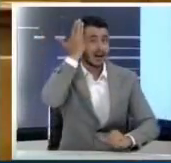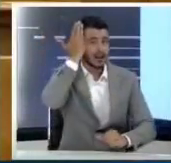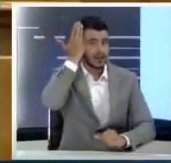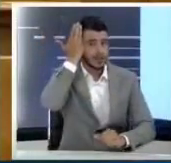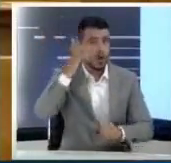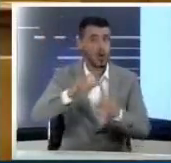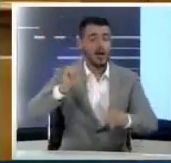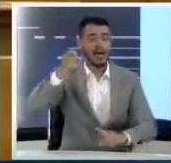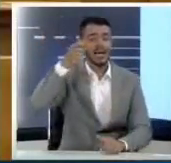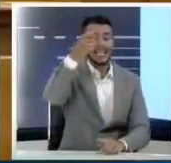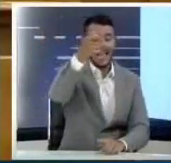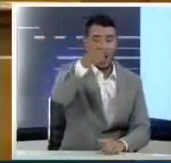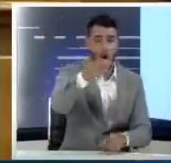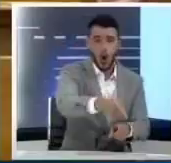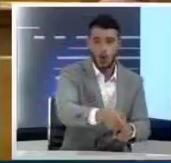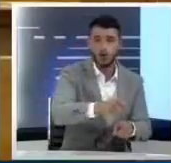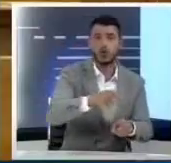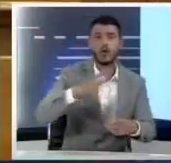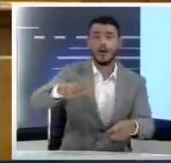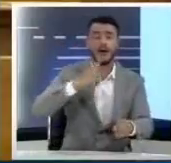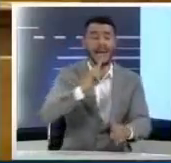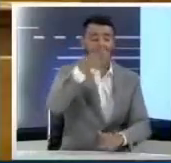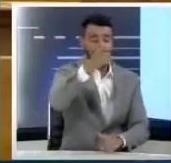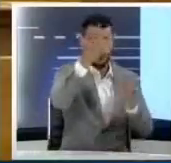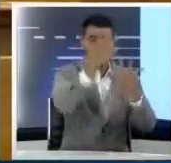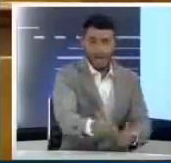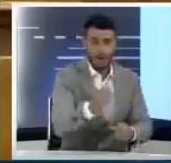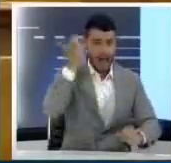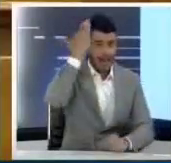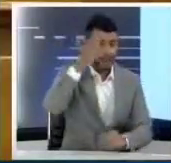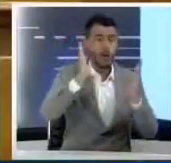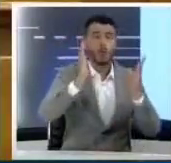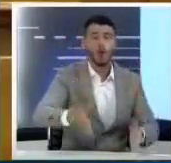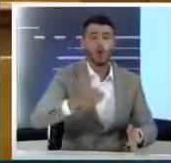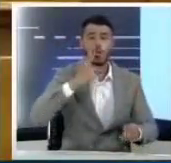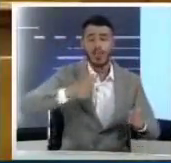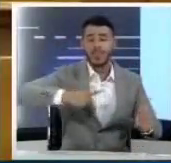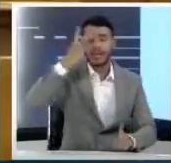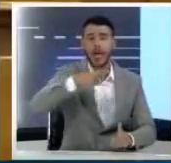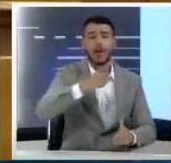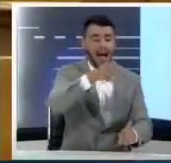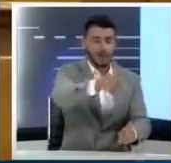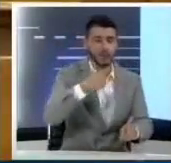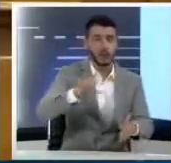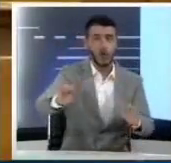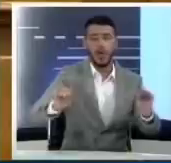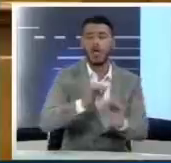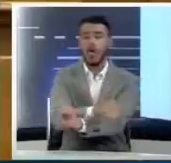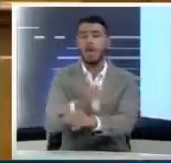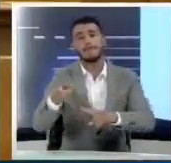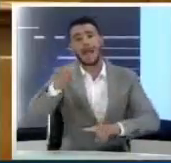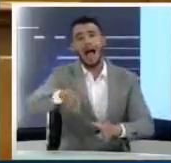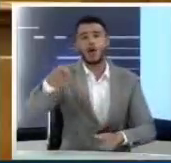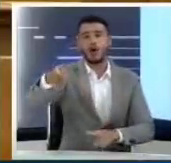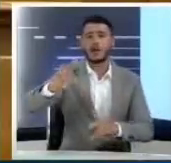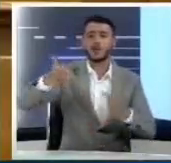βραχυπρόθεσμο χρέος με χρέος που είναι μακροπρόθεσμο και φτηνό. Αυτά όλα τα πράγματα λένε ότι μπορούμε να